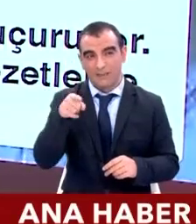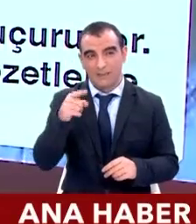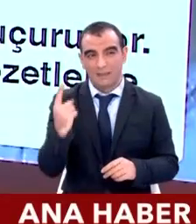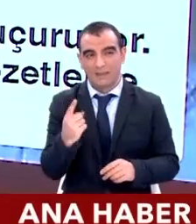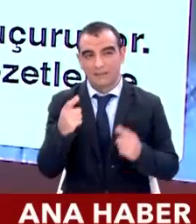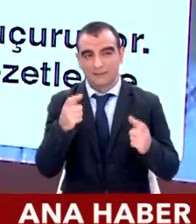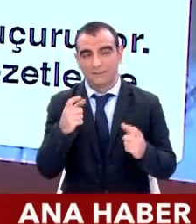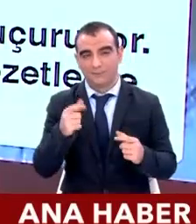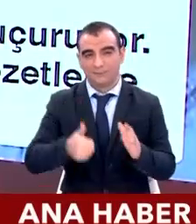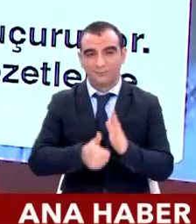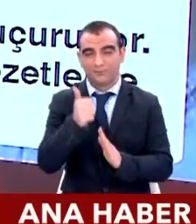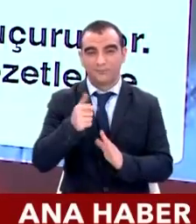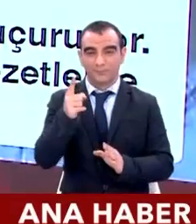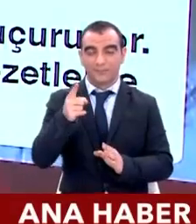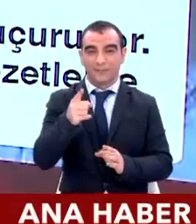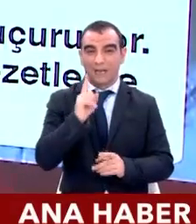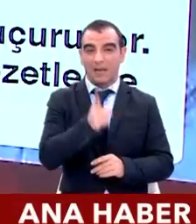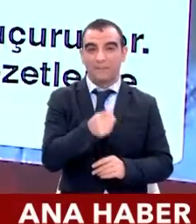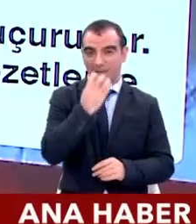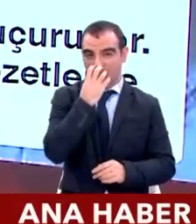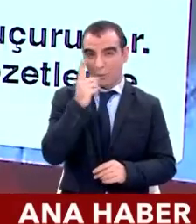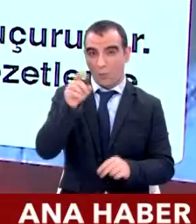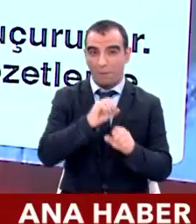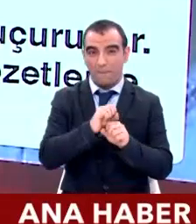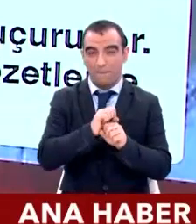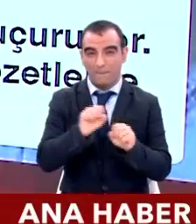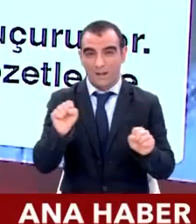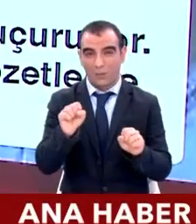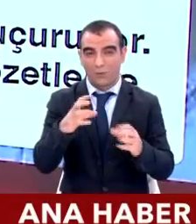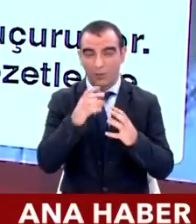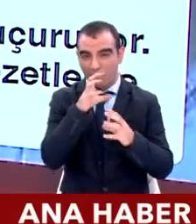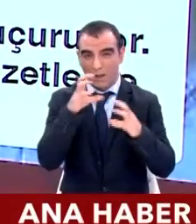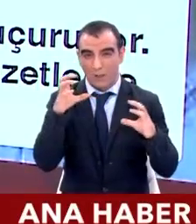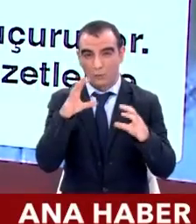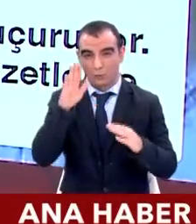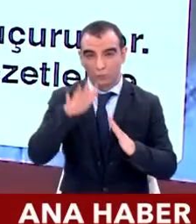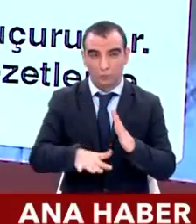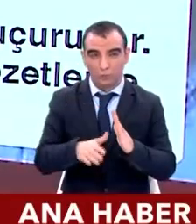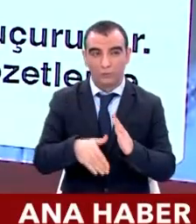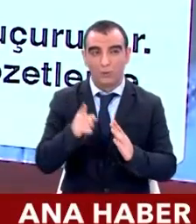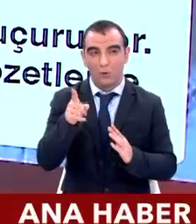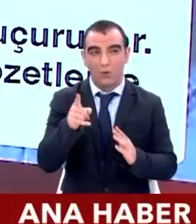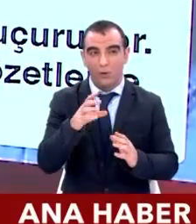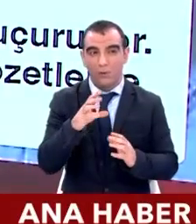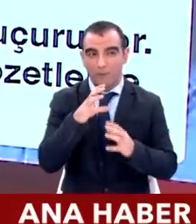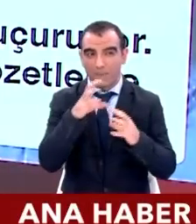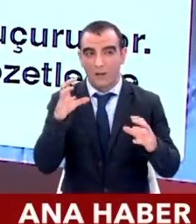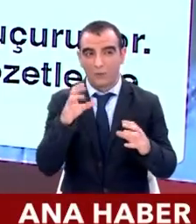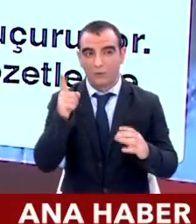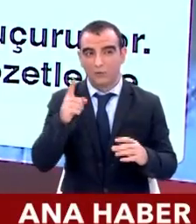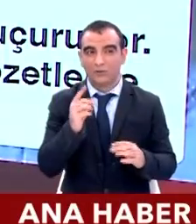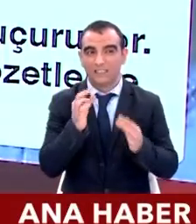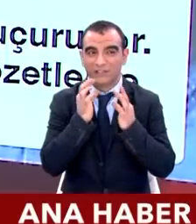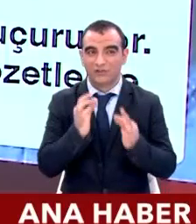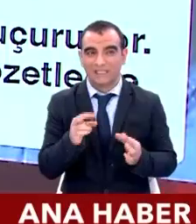Başkan bu Aydın'dan Emir bekliyorlar o balonu düşürelim mi düşürmeyelim mi baycuda Tabii soruyor Ne oldu ki diyor o balon diyor içine ait bir